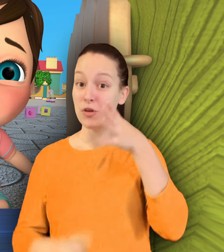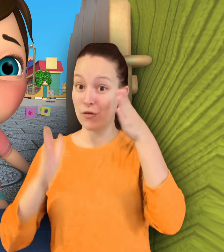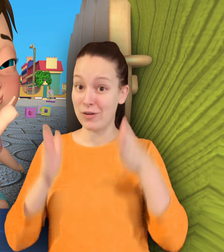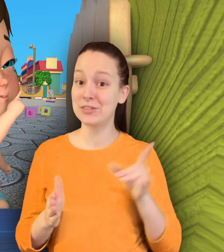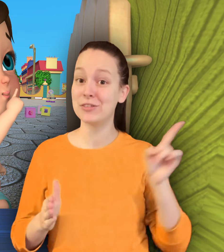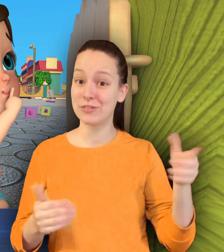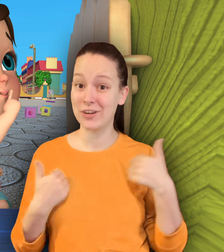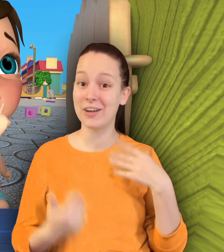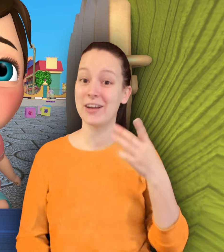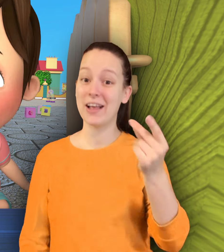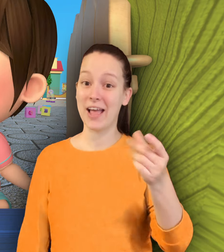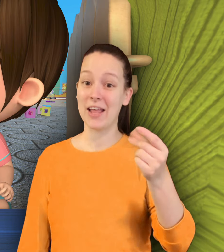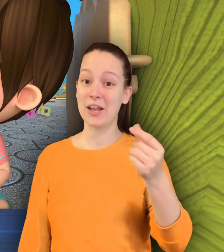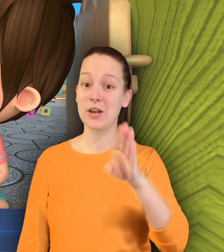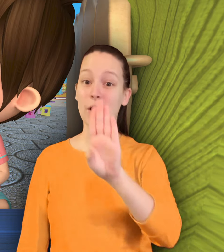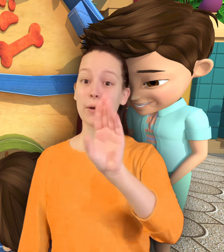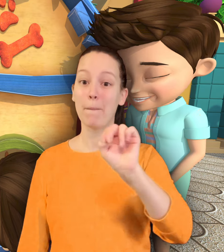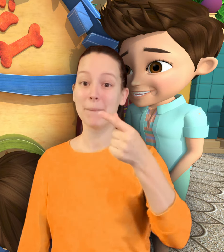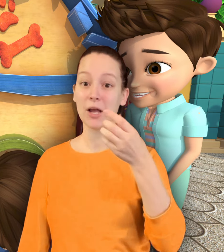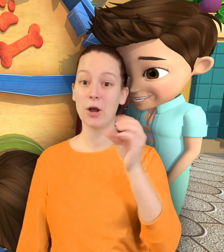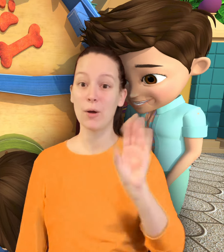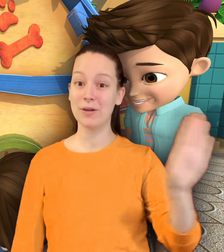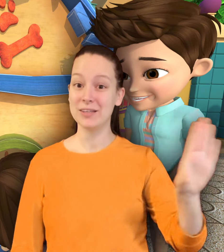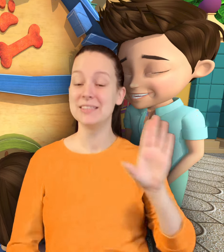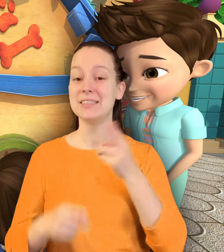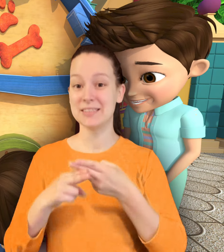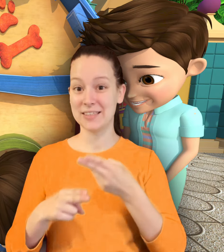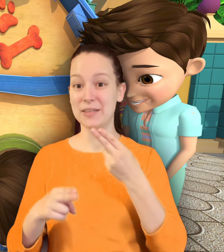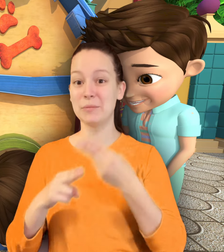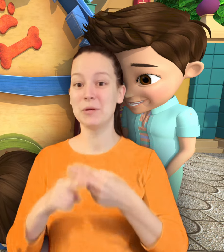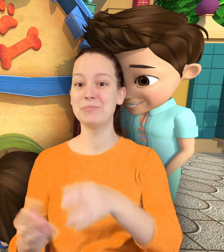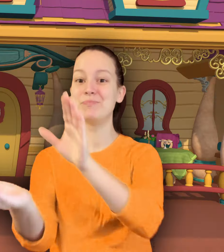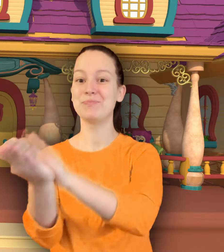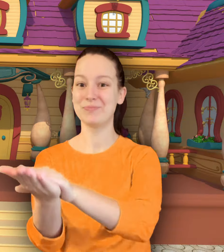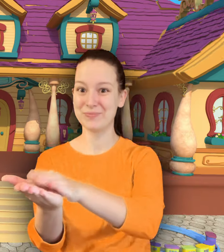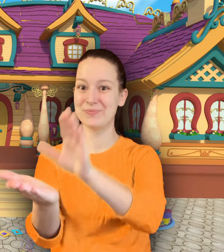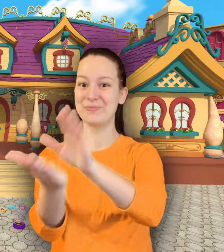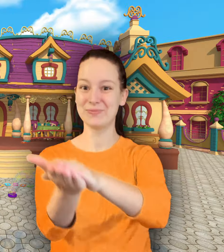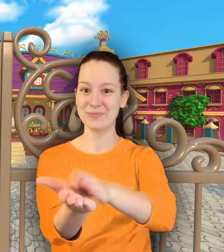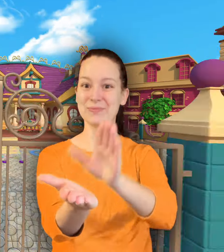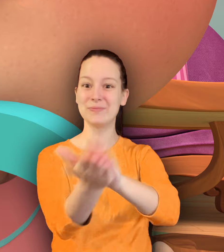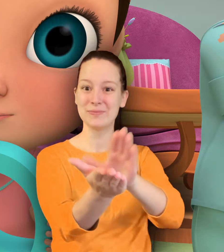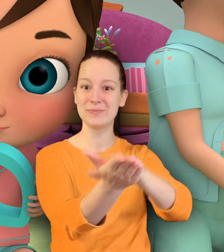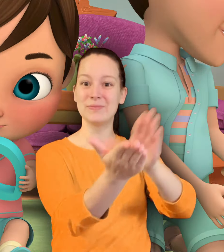ビンゴノフのわんこの名前はビンゴ